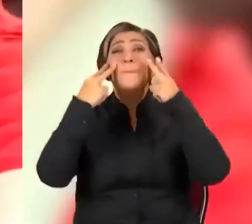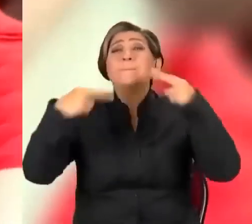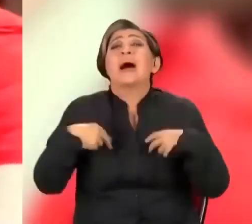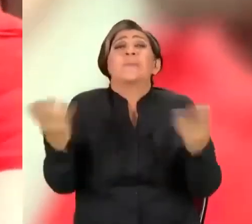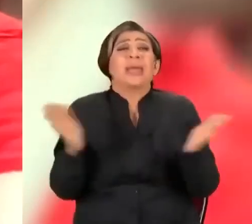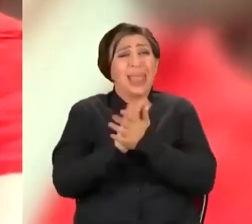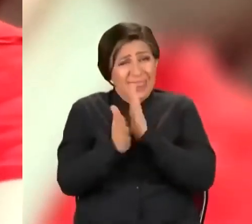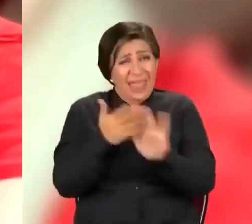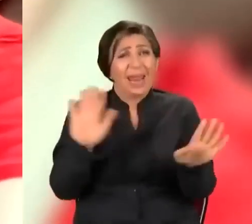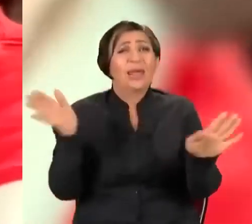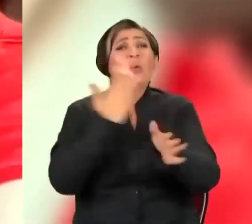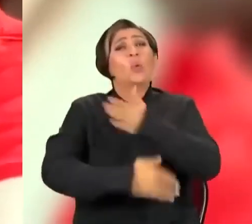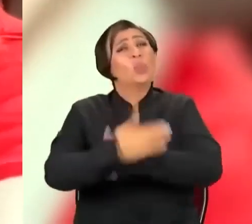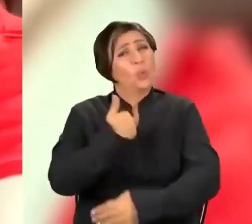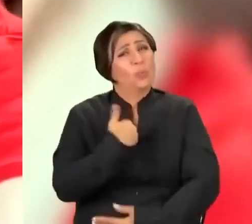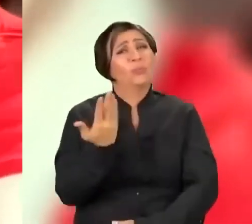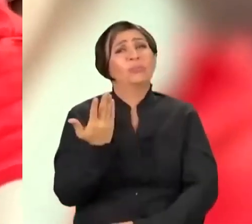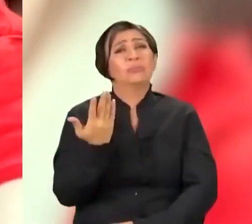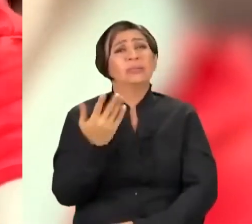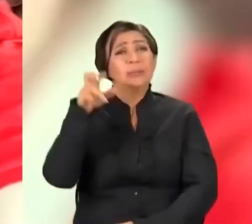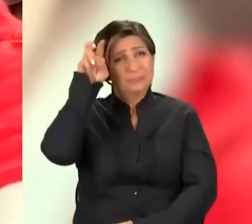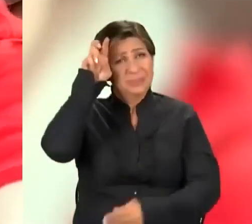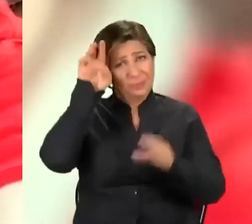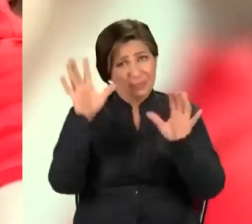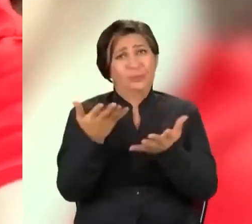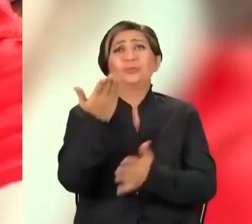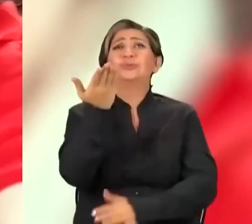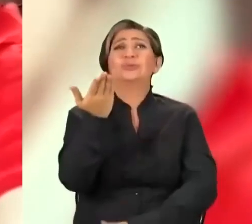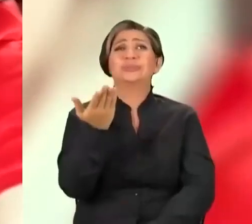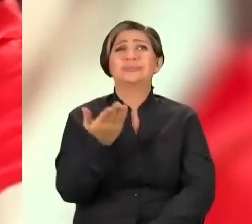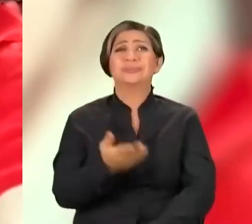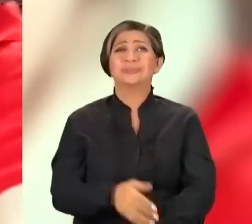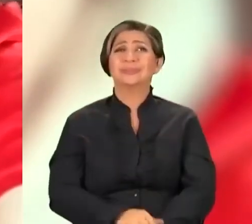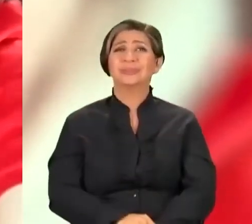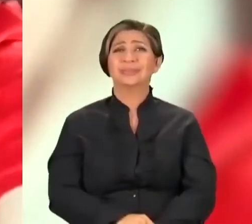Bakmayın yeter. Yoruldum ya. Psikolojimi bozdunuz.